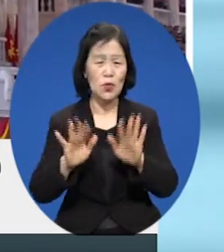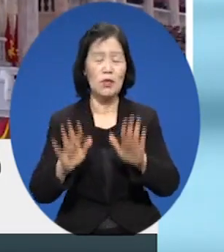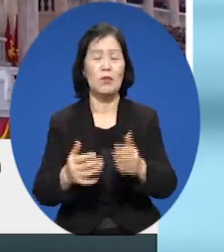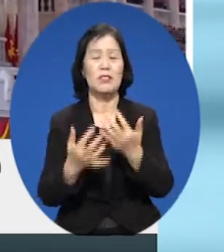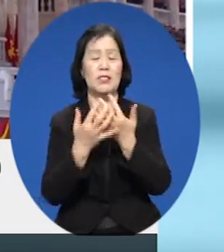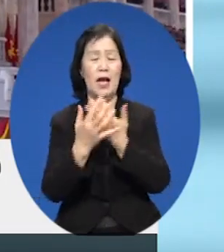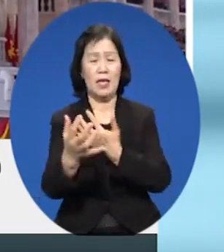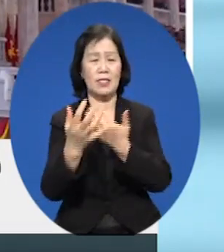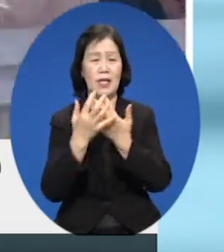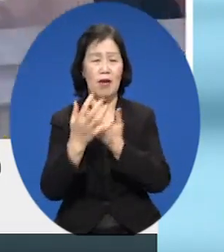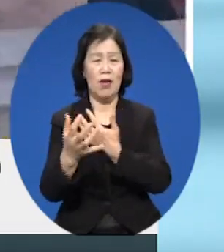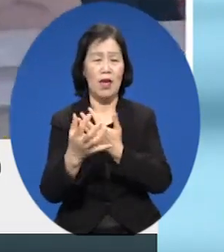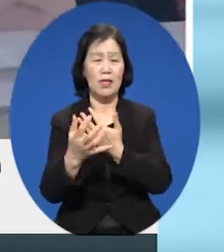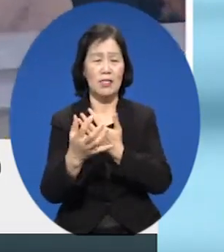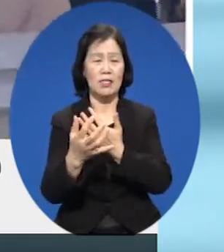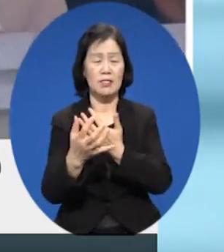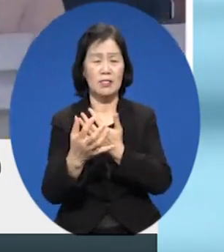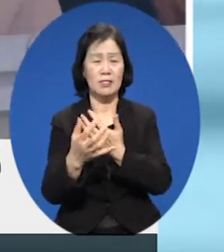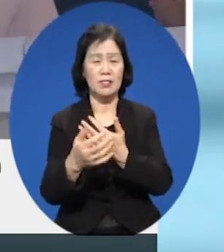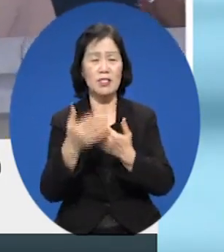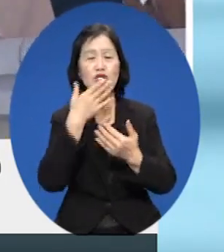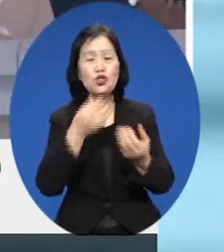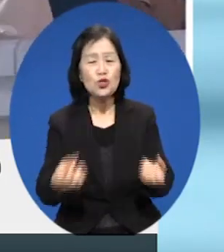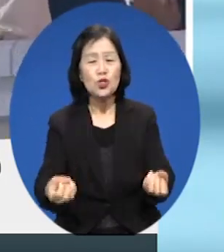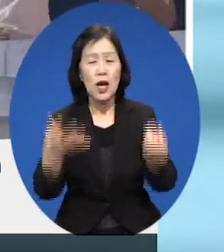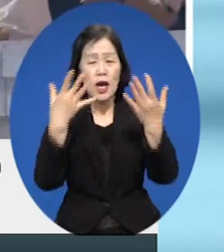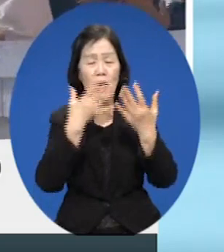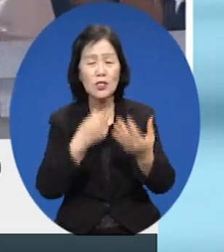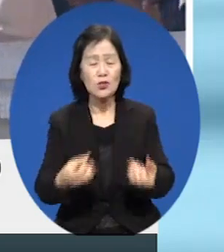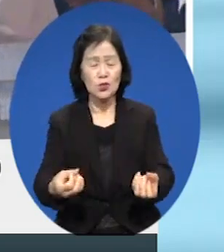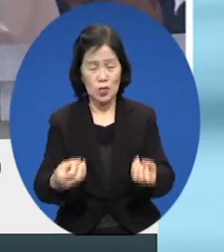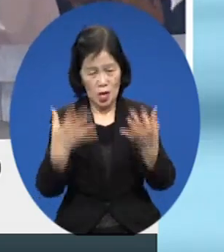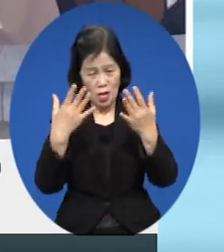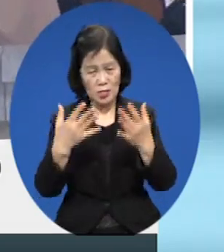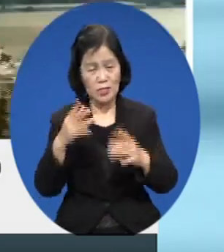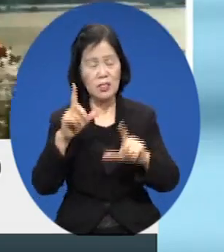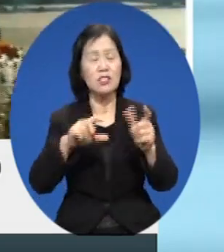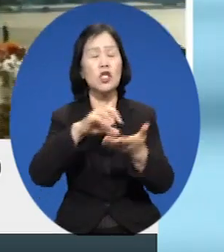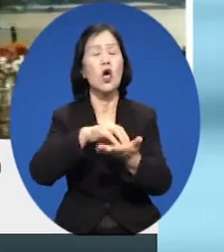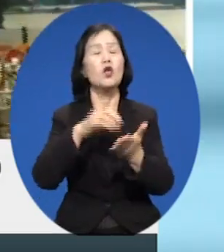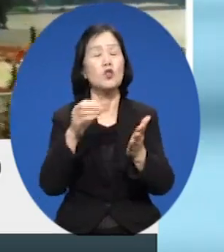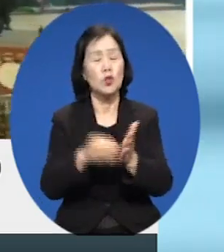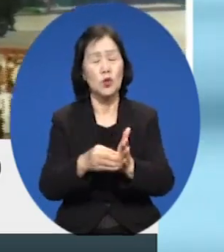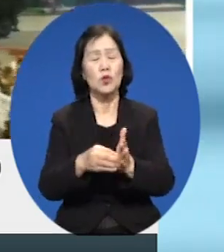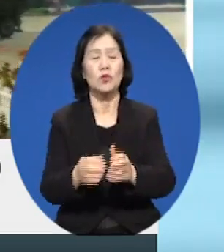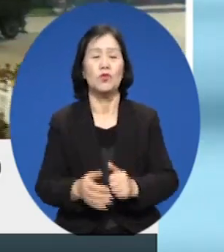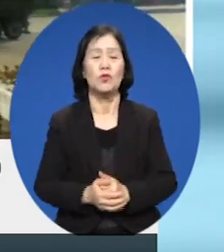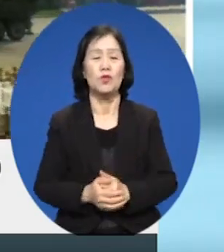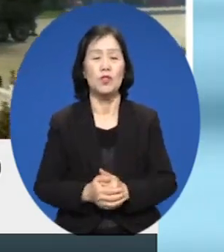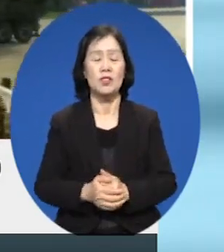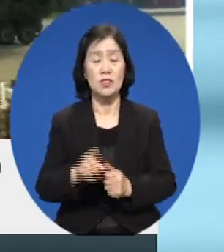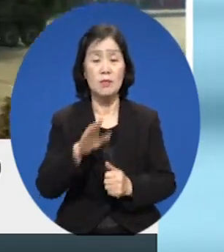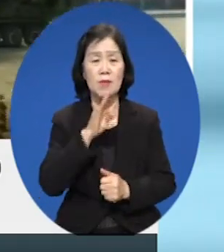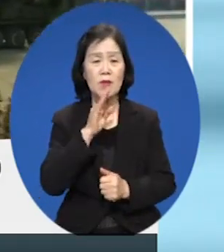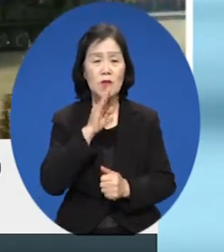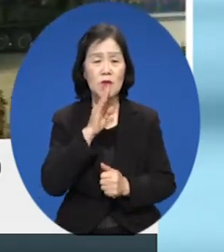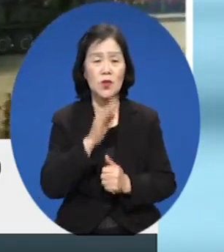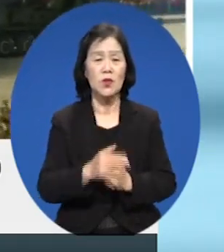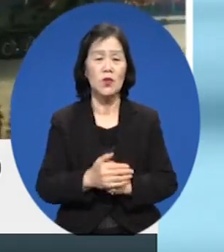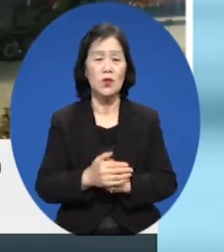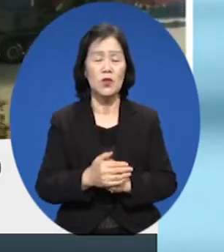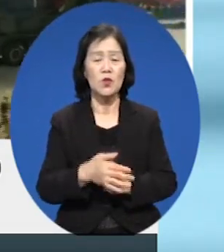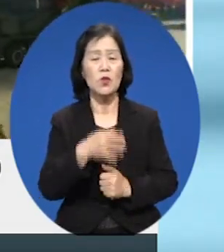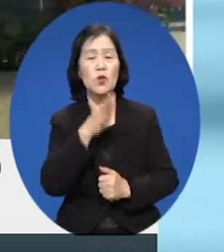대회 를 맞은 경축하는 정도 경우로 진행될 것이고 국의 바로 이자 지적하신 마르 좀 그